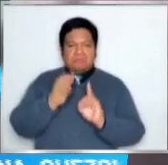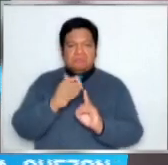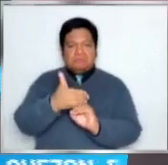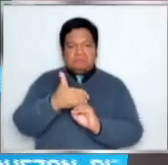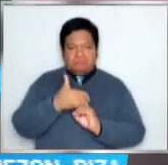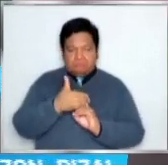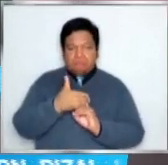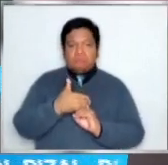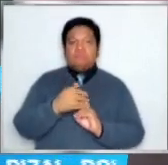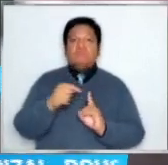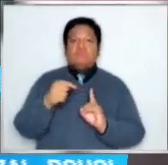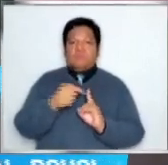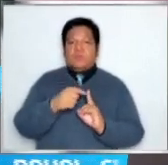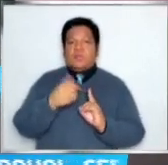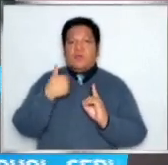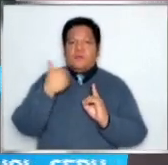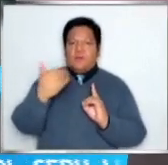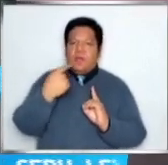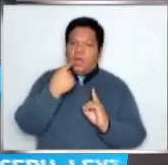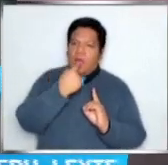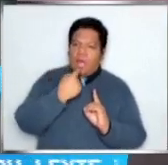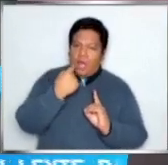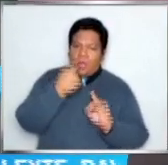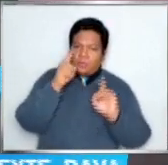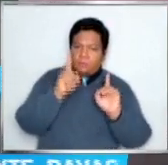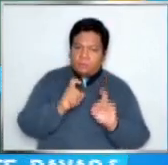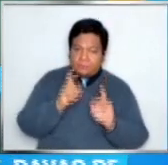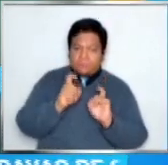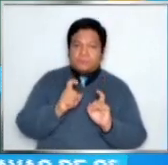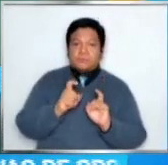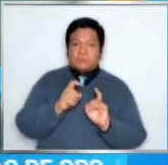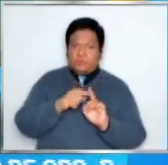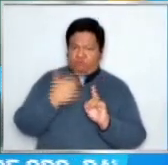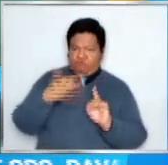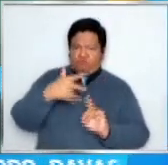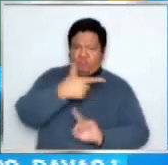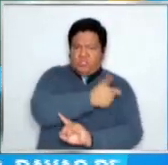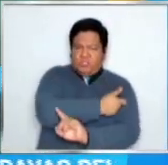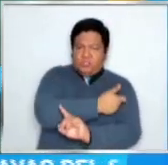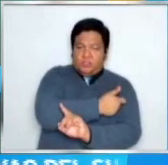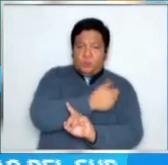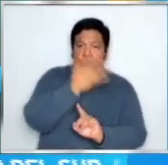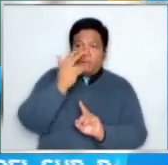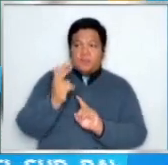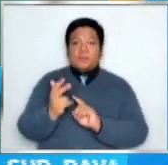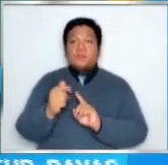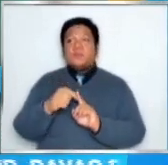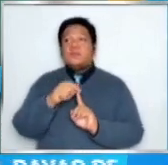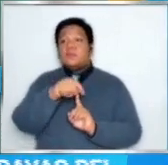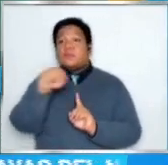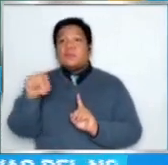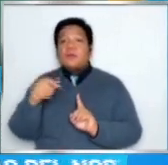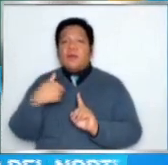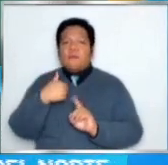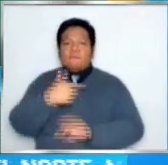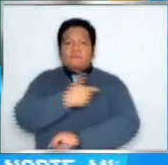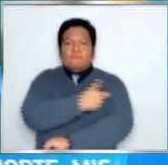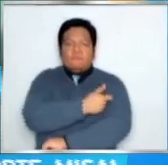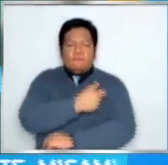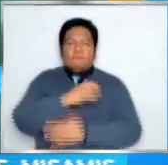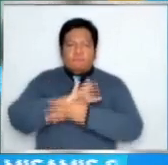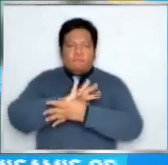isinailalim siya sa swab test. Ito'y matapos magka-COVID-19 ang ilan sa kanyang kasamahan. Noong nakarang